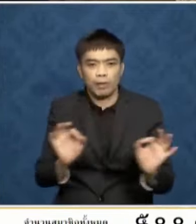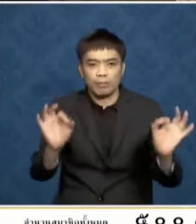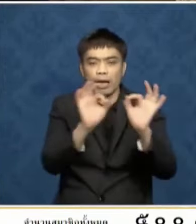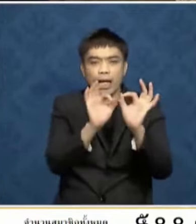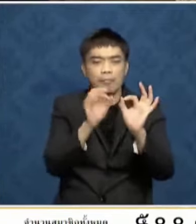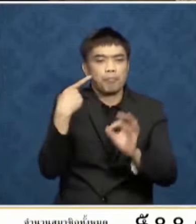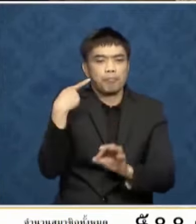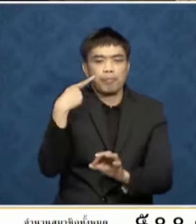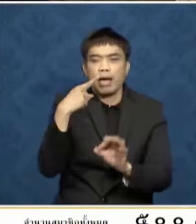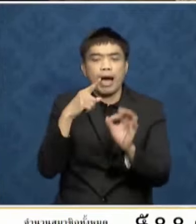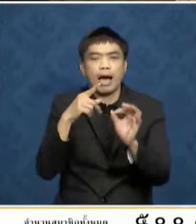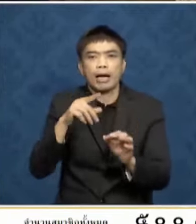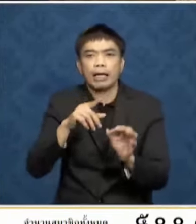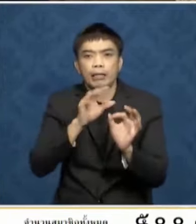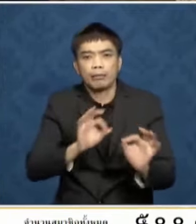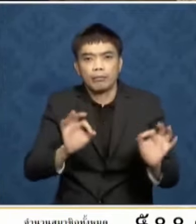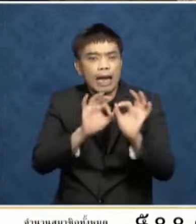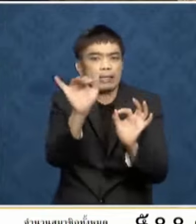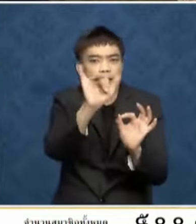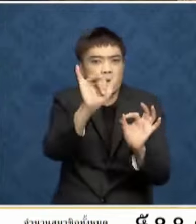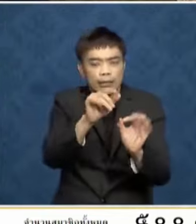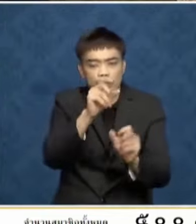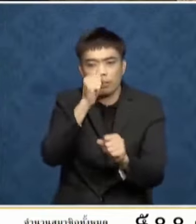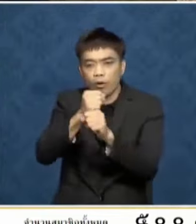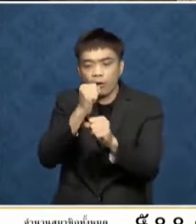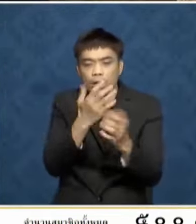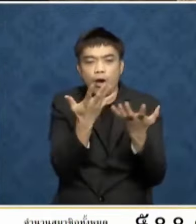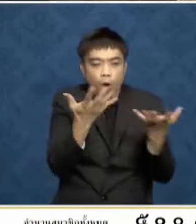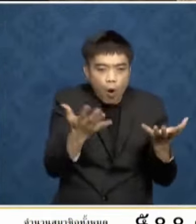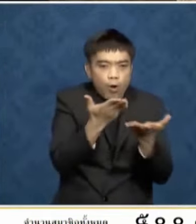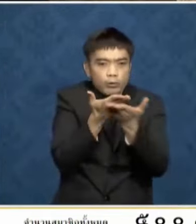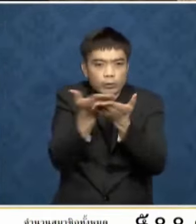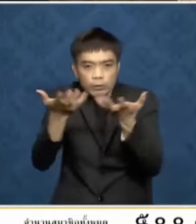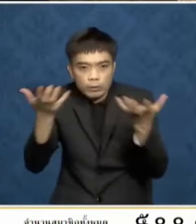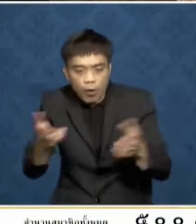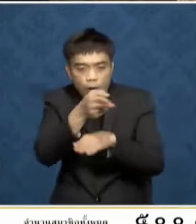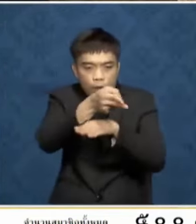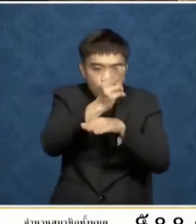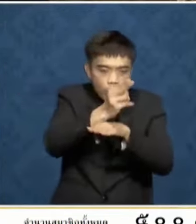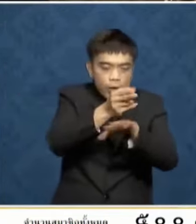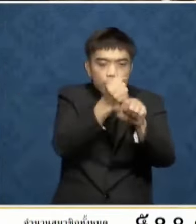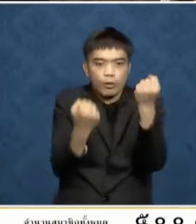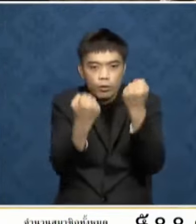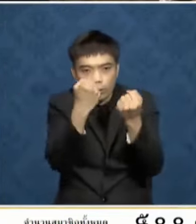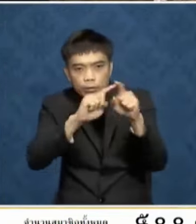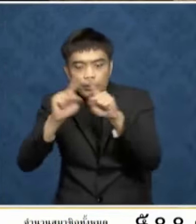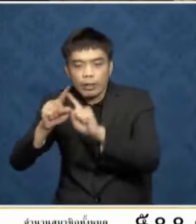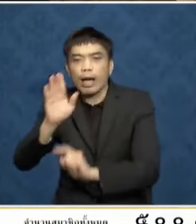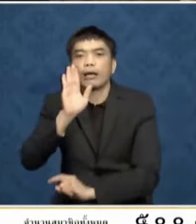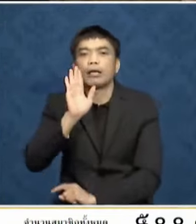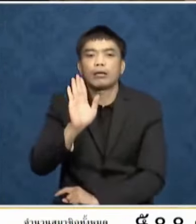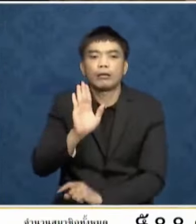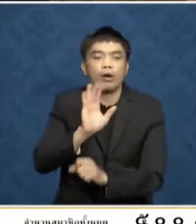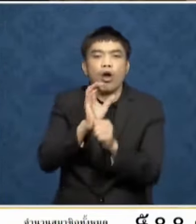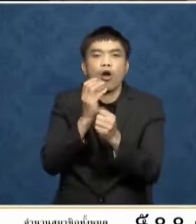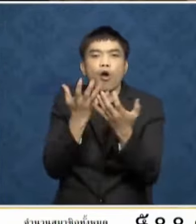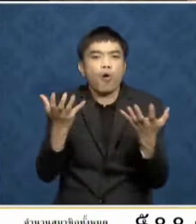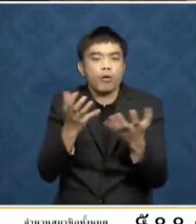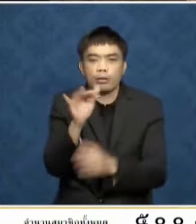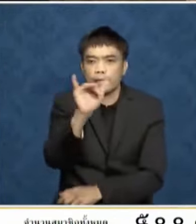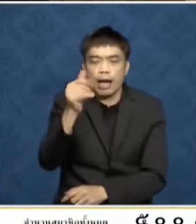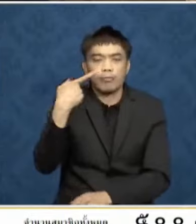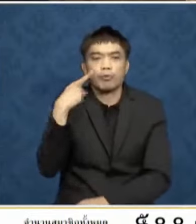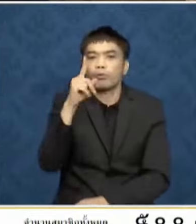ัวที่สูงมากเสมือนว่าเรากำลงพระเชินภัคุกคามตลอดเวลา ควรเรมใช้เวลาตงส่วนนี้ เริมตนปัฒนาอุตสาหการพองกปเทศให้มี